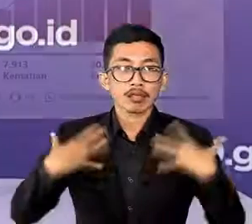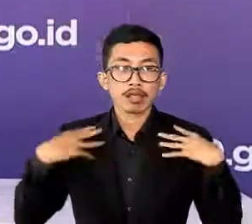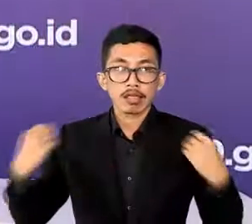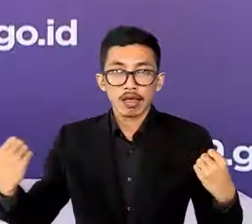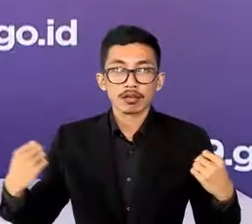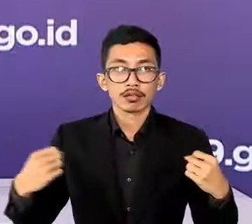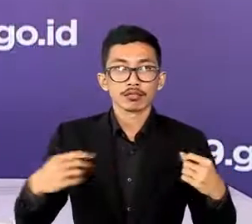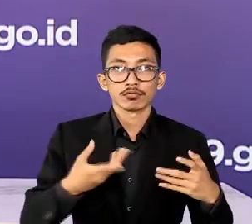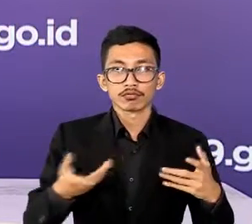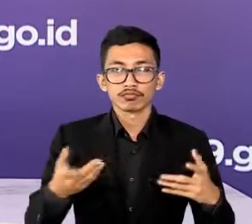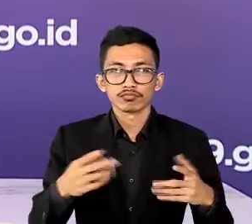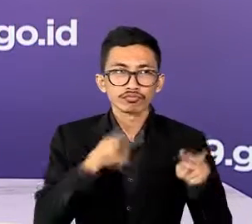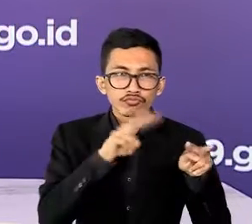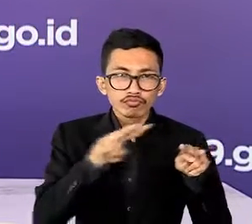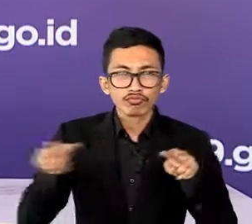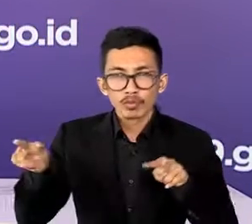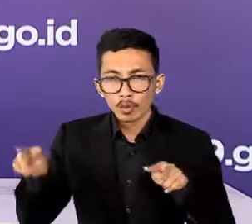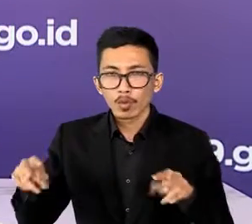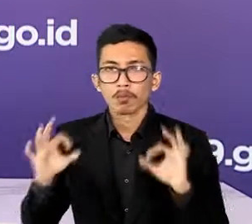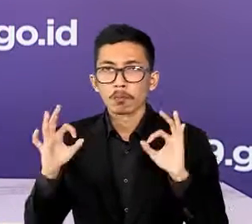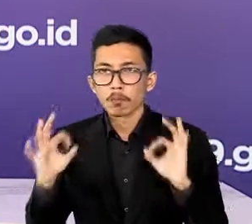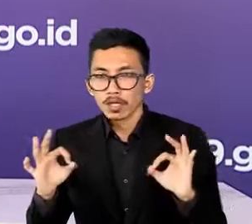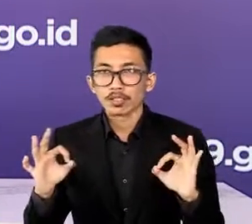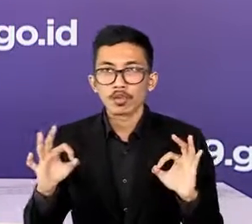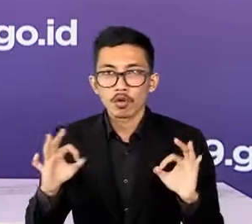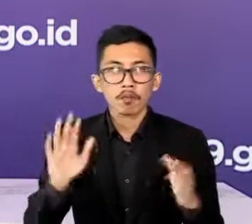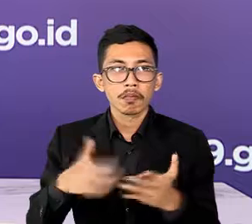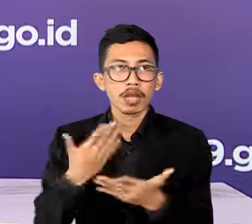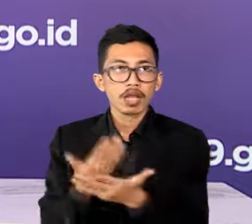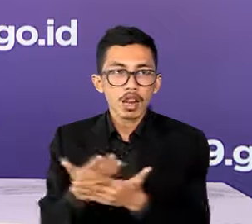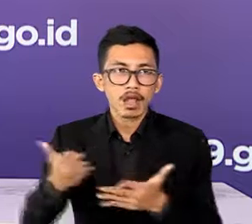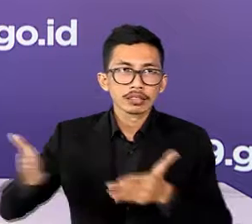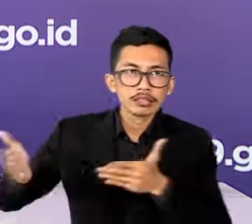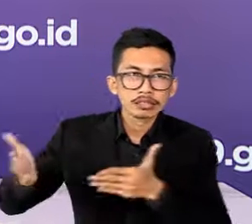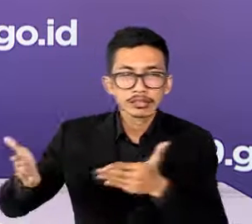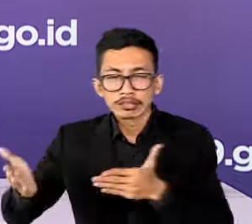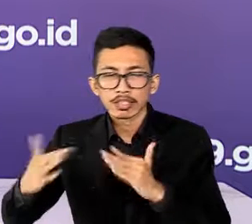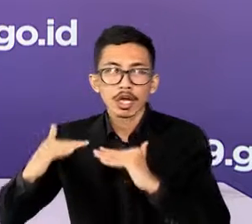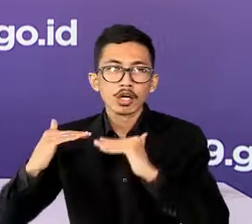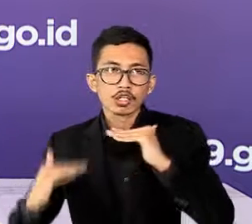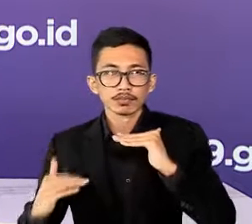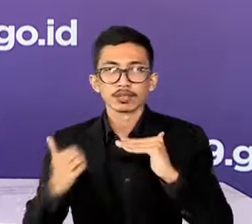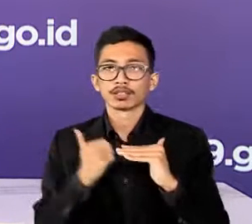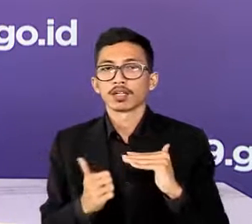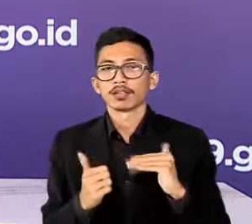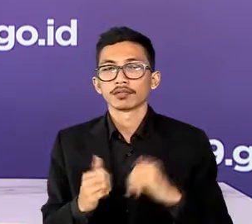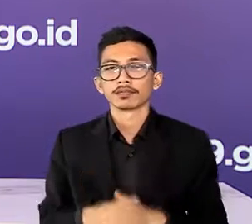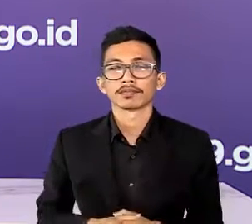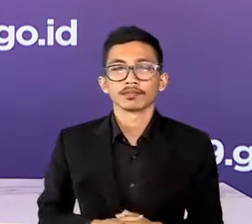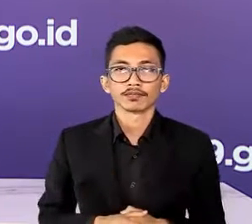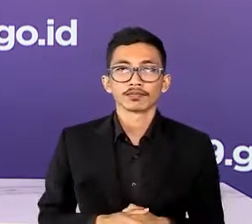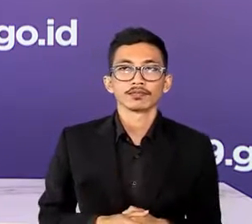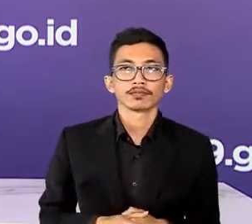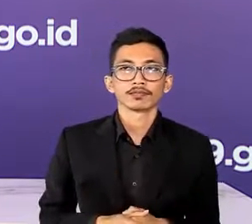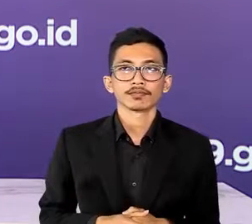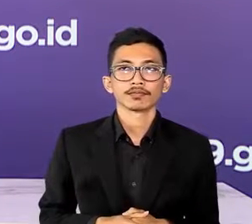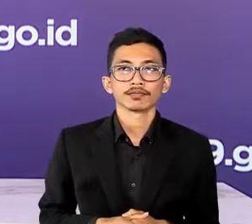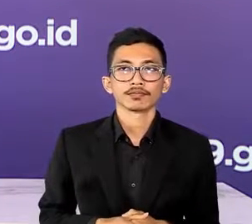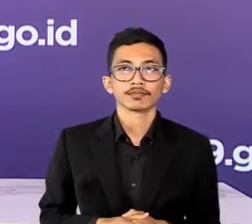meningkatkan kecepatan dan ketepatan penanganan sehingga kematian dapat dihindari untuk masyarakat jika